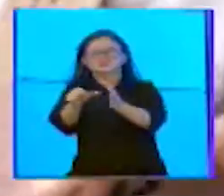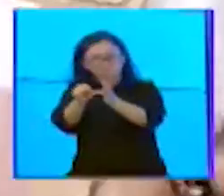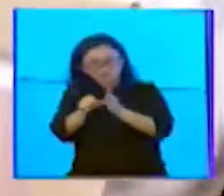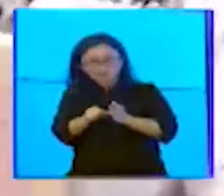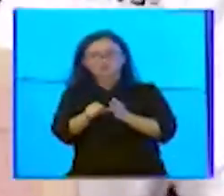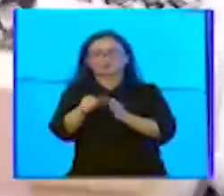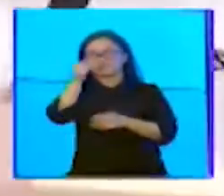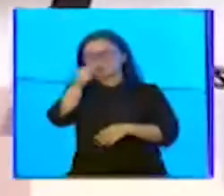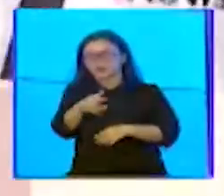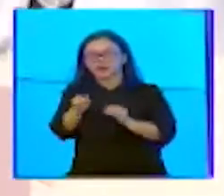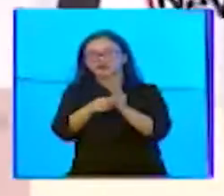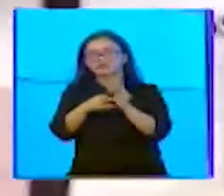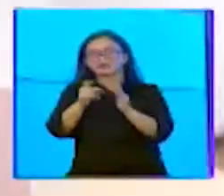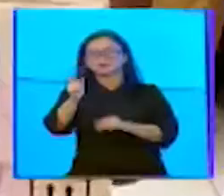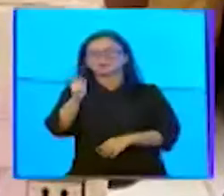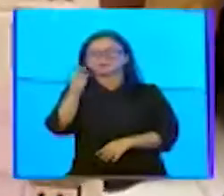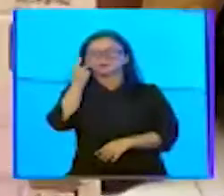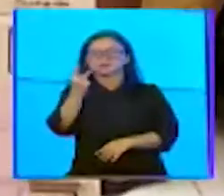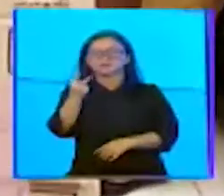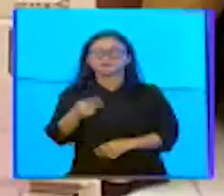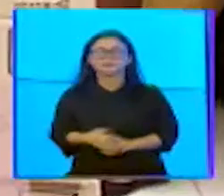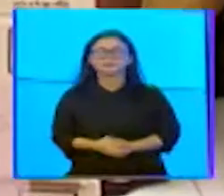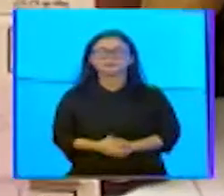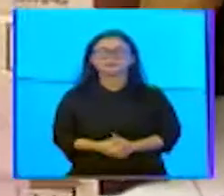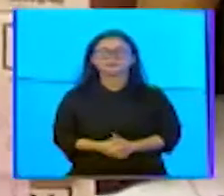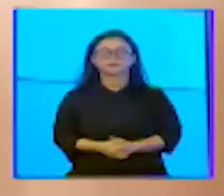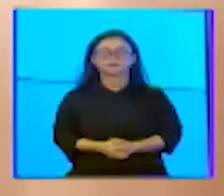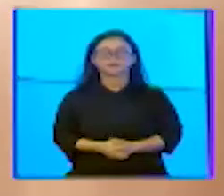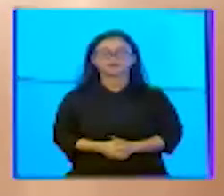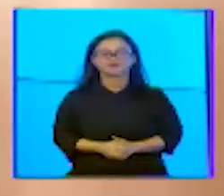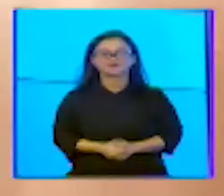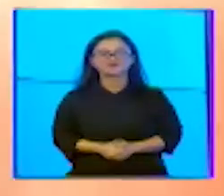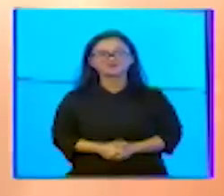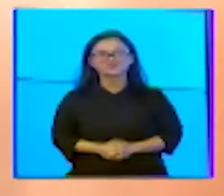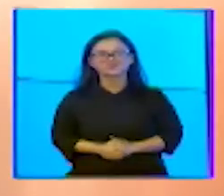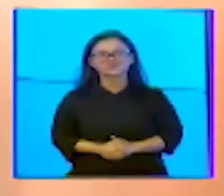MNC Peduli yang tertera di layar kaca Anda. Tim Liputan iNews melaporkan.